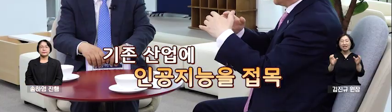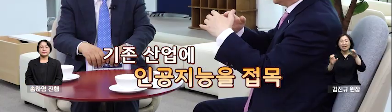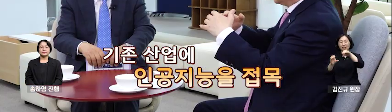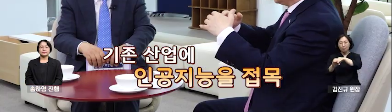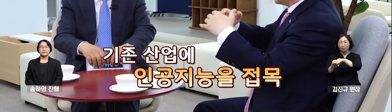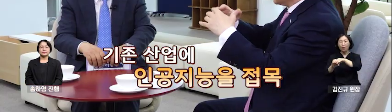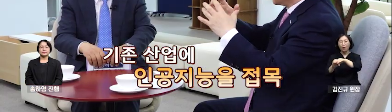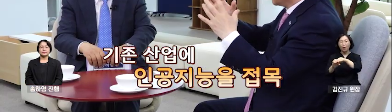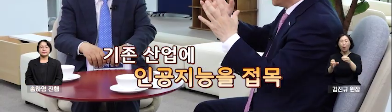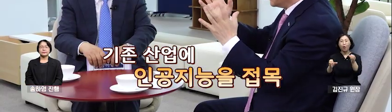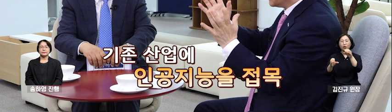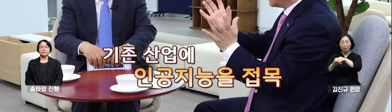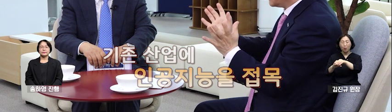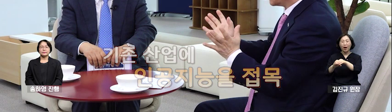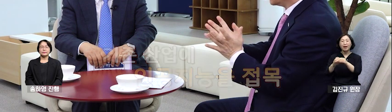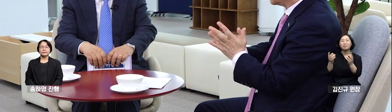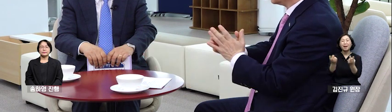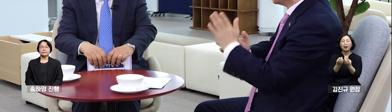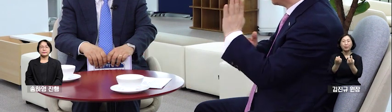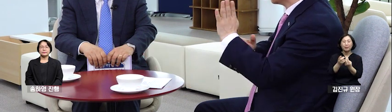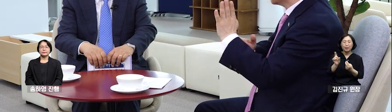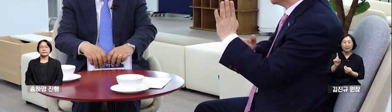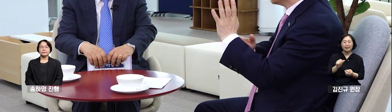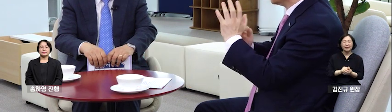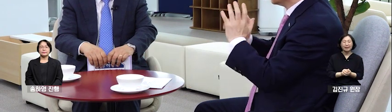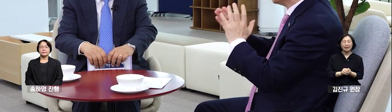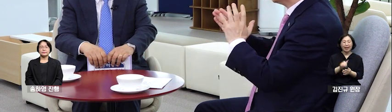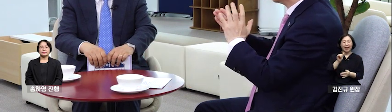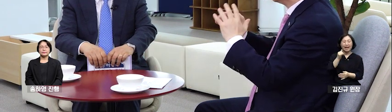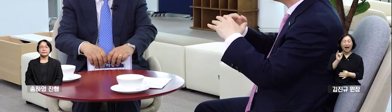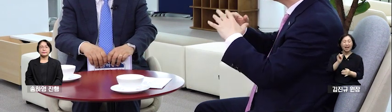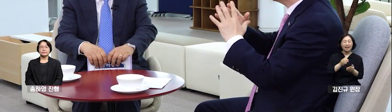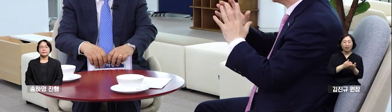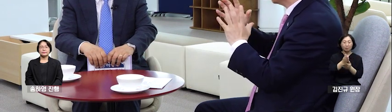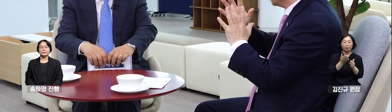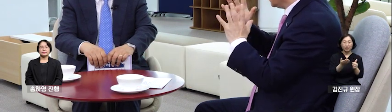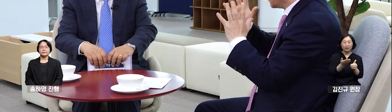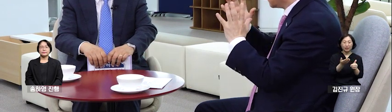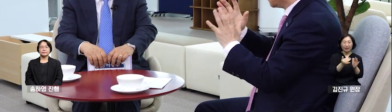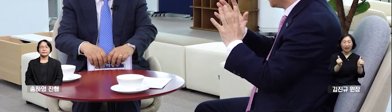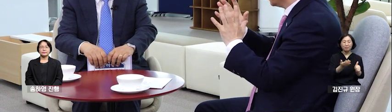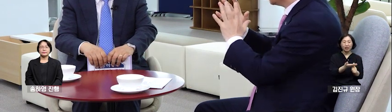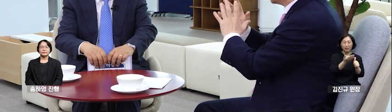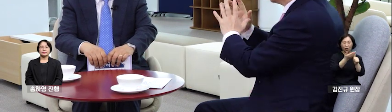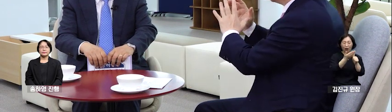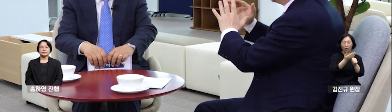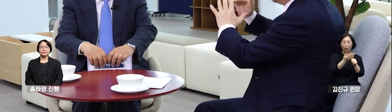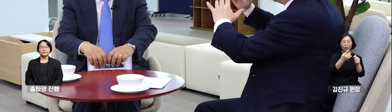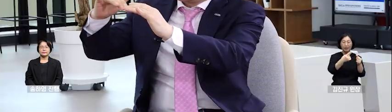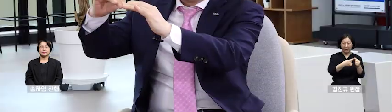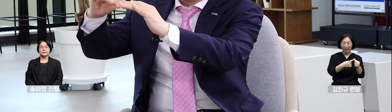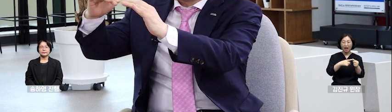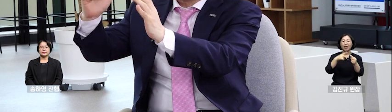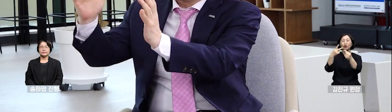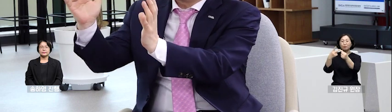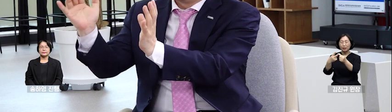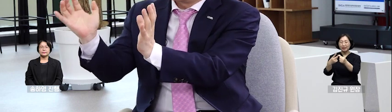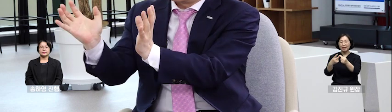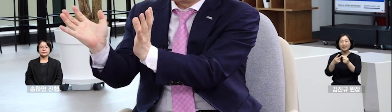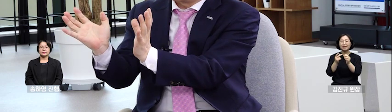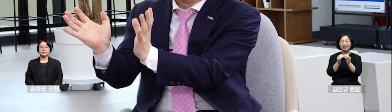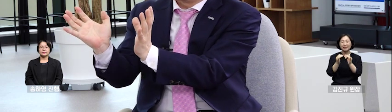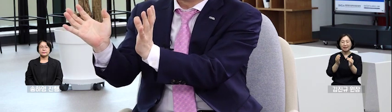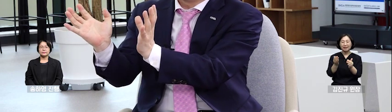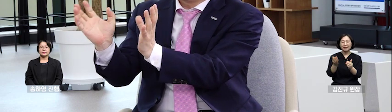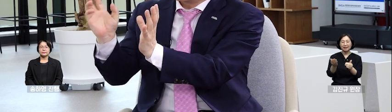ai 에 인저 인재를 양성하는 게 이딴게 라면 이 단계는 그 위 이 양성된 인재가 실제 현장에서